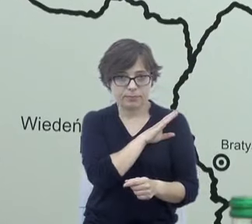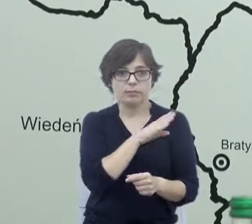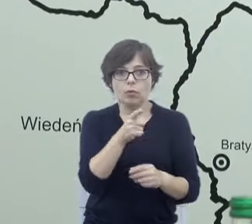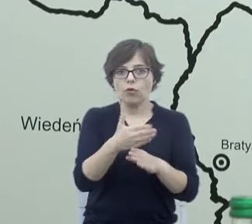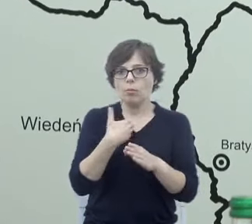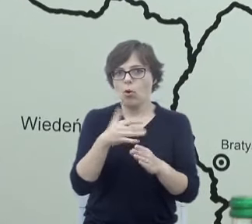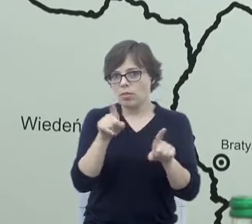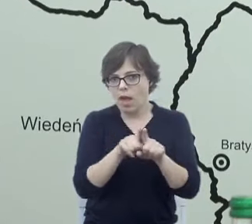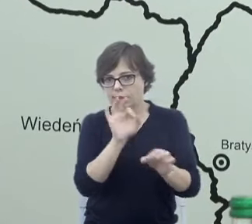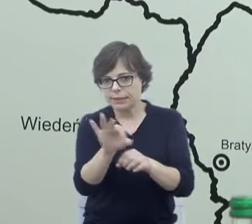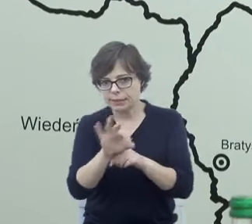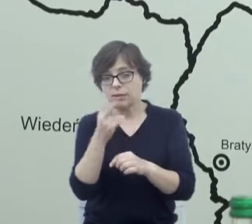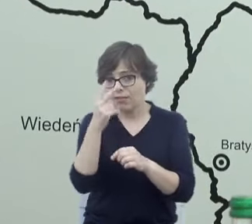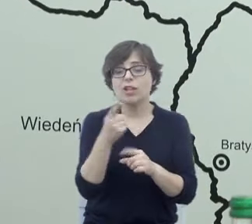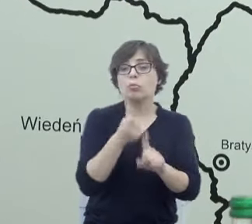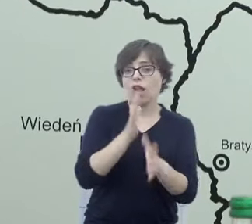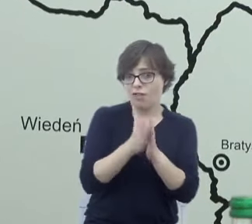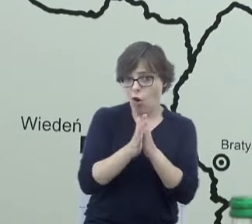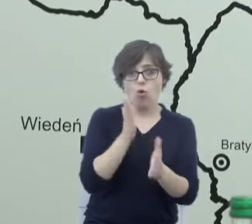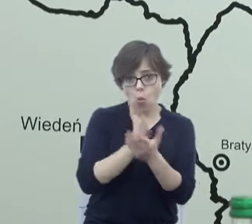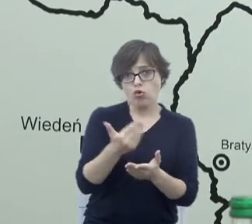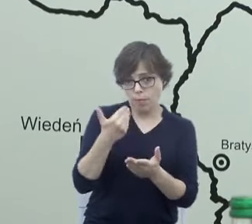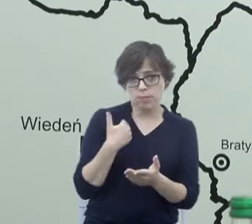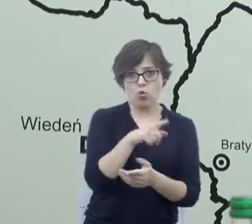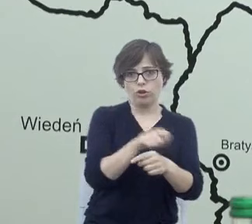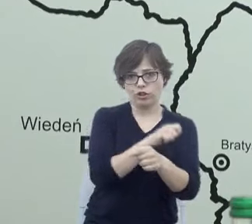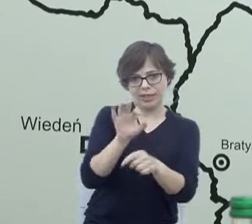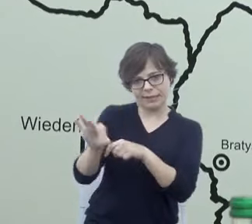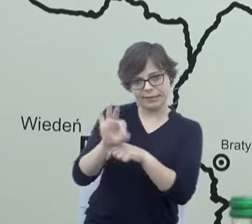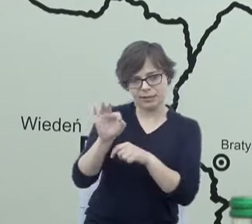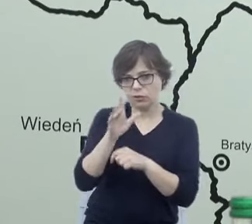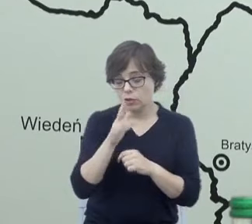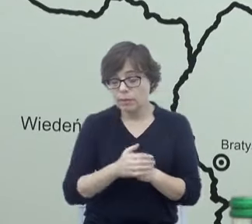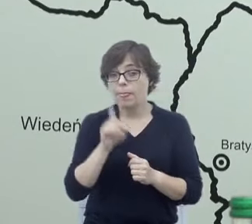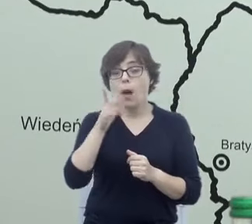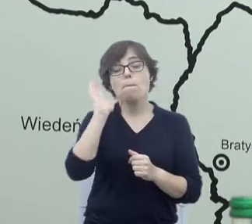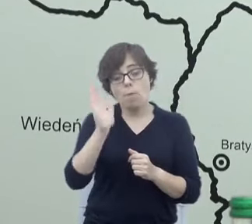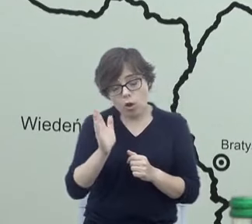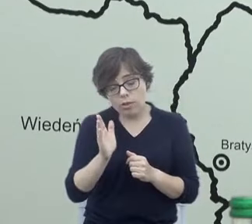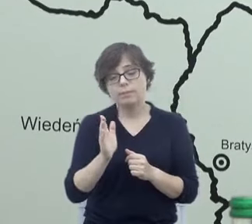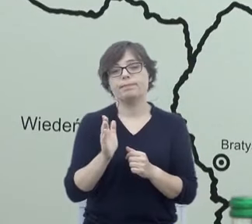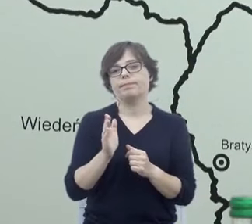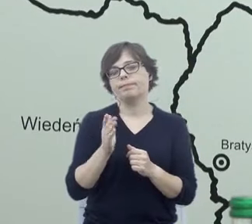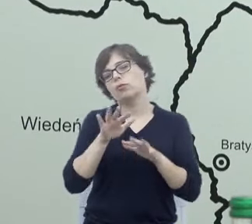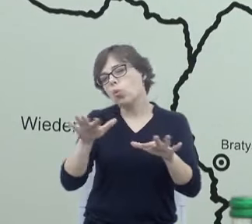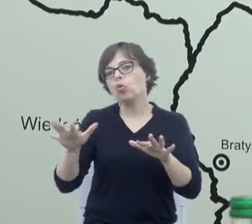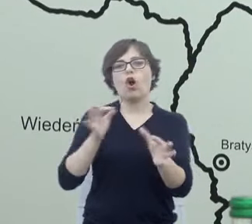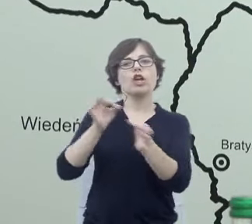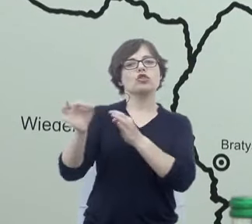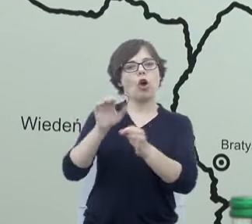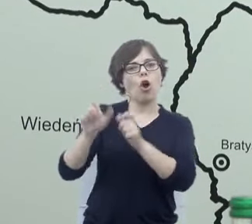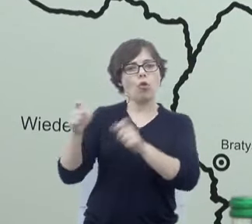bardzo napięte przed wojną. No i później to, co być może dla wielu polskich historyków, ale nie tylko polskich, wydaje się